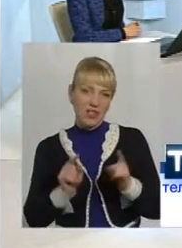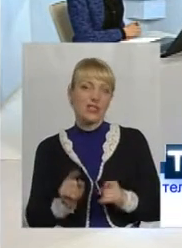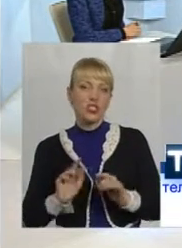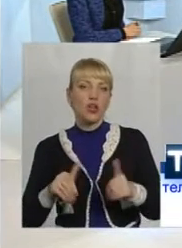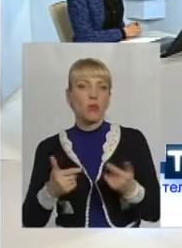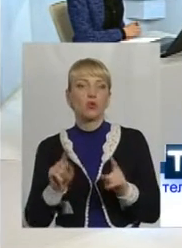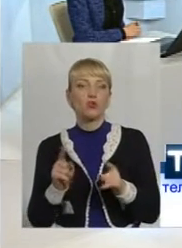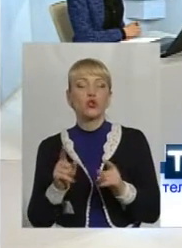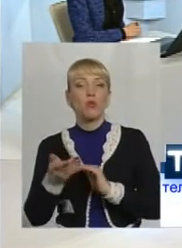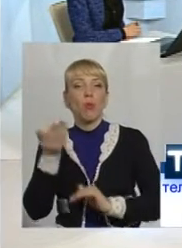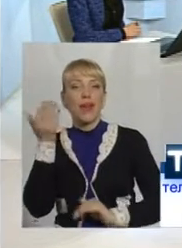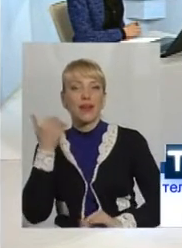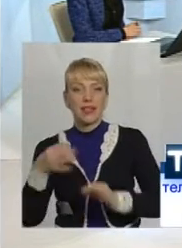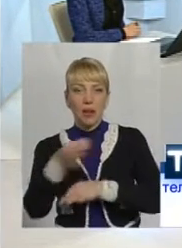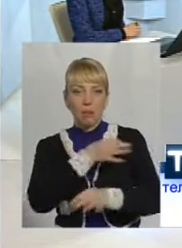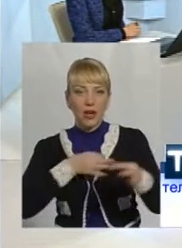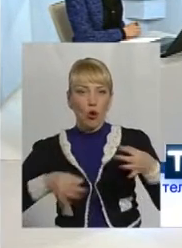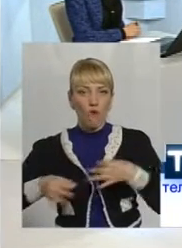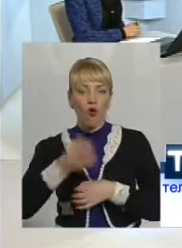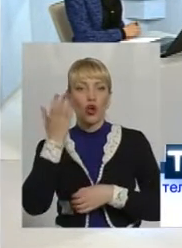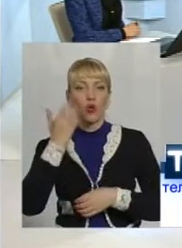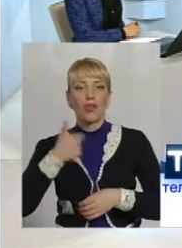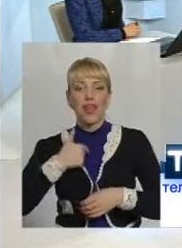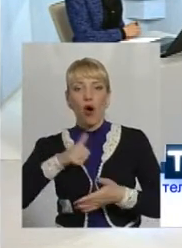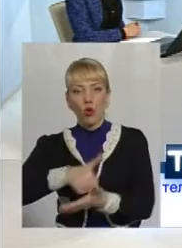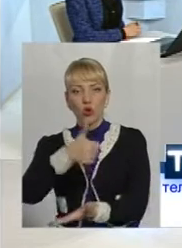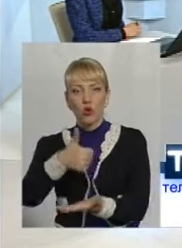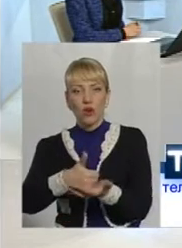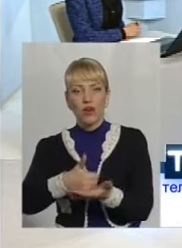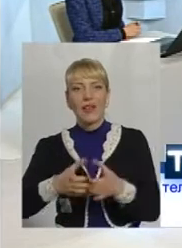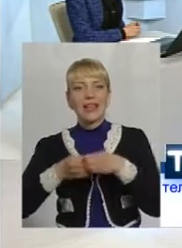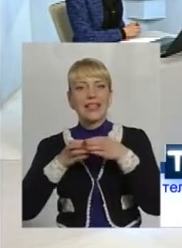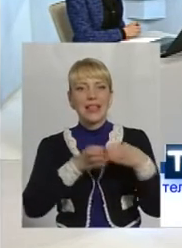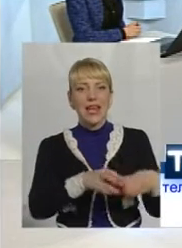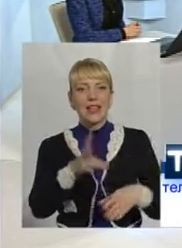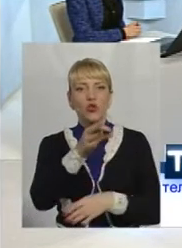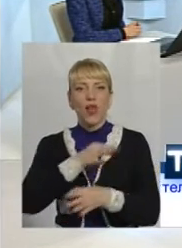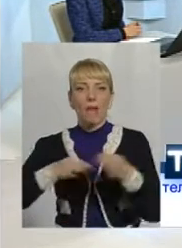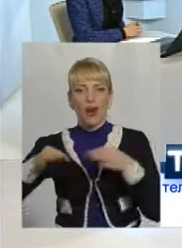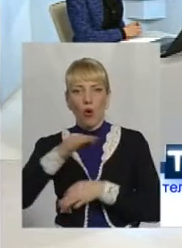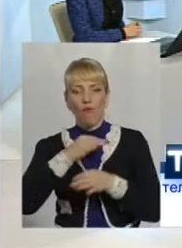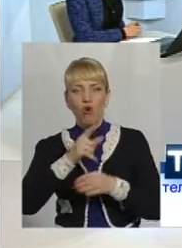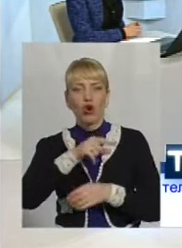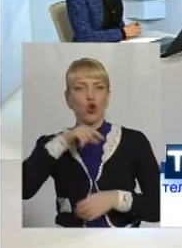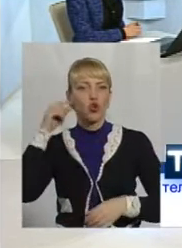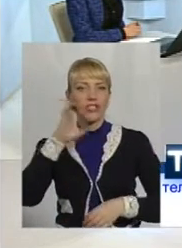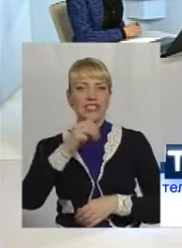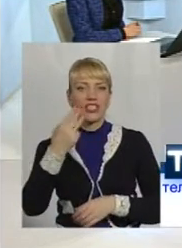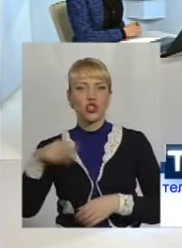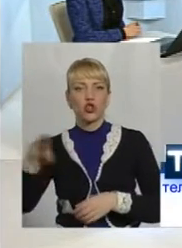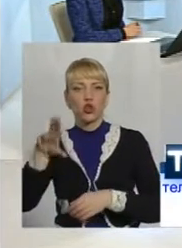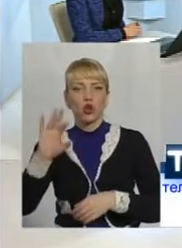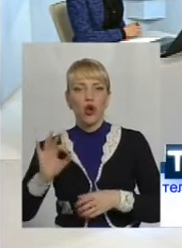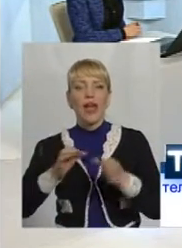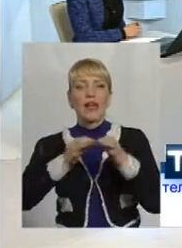пропозиція. Бо попередні переговори, я ще коли очолював делегацію на переговорах з Росією США щодо ядерного